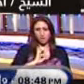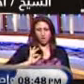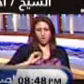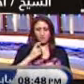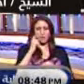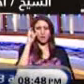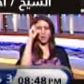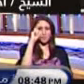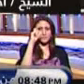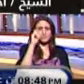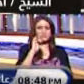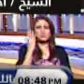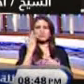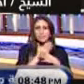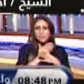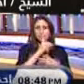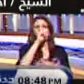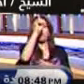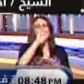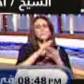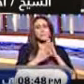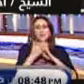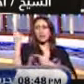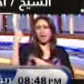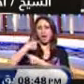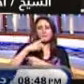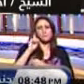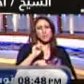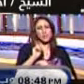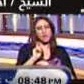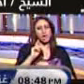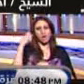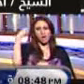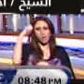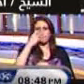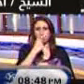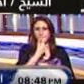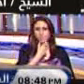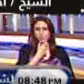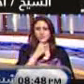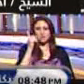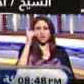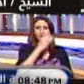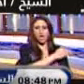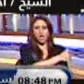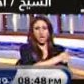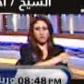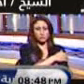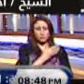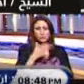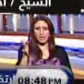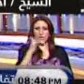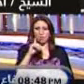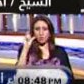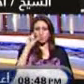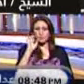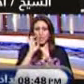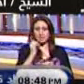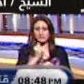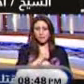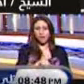فلا تدعوا مع الله أحدا. إحنا بنقول النهاردة دكتور محمد مرسي عضو في جماعة الإخوان المسلمين، هذا لا يعيبه إذا أحسن.